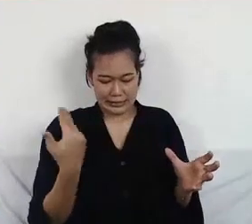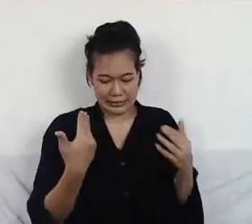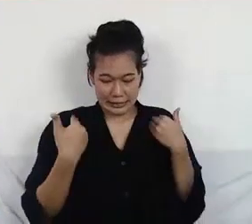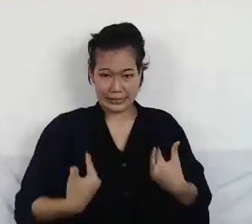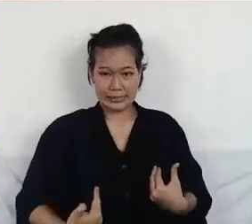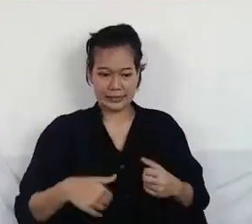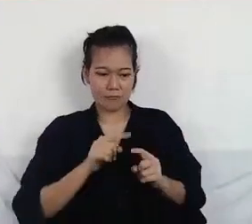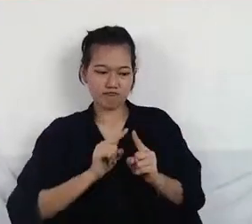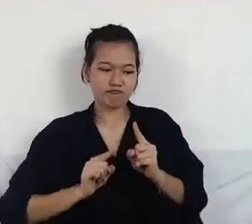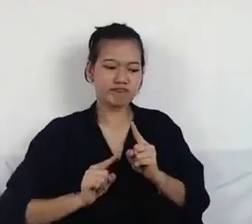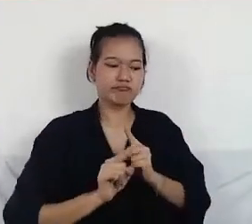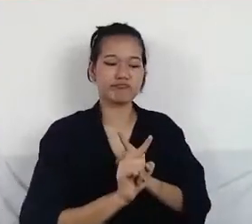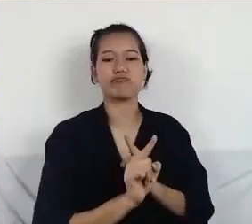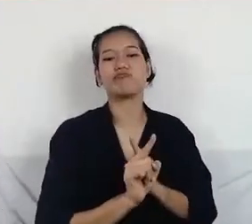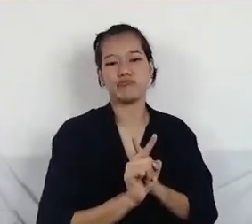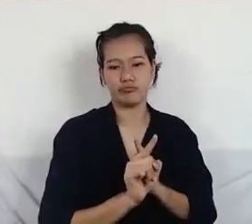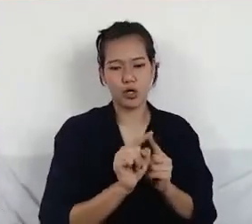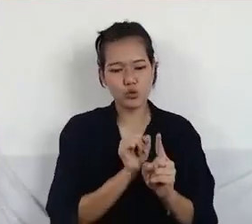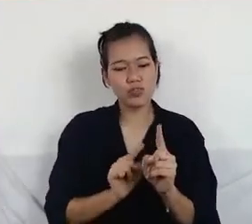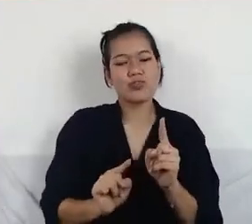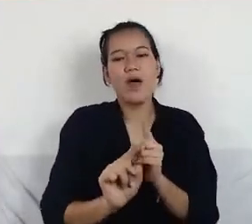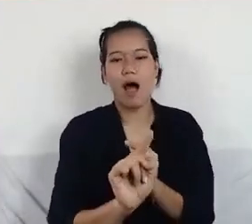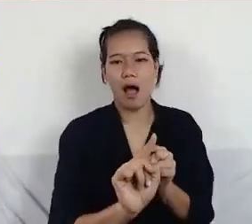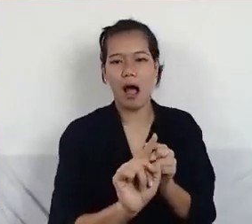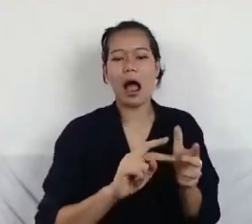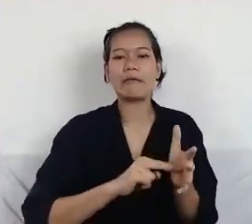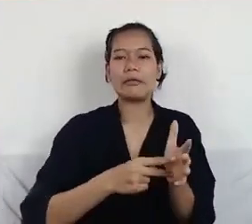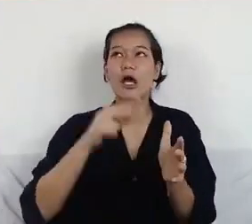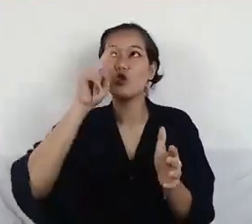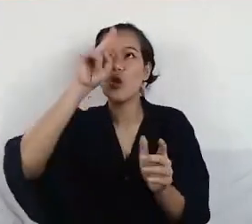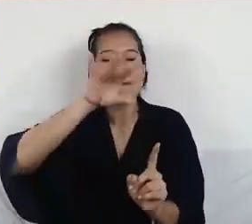Duta itu utusan. Ya.